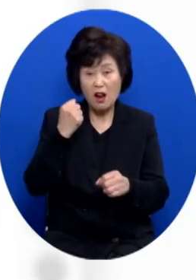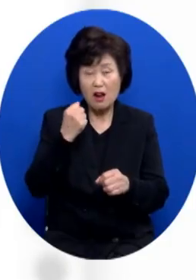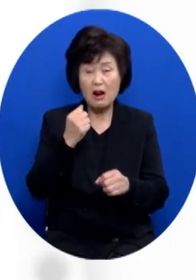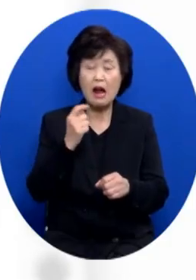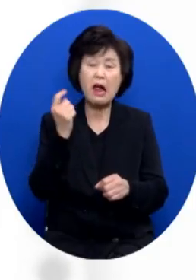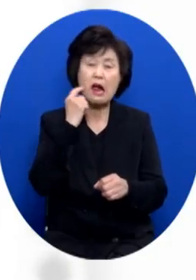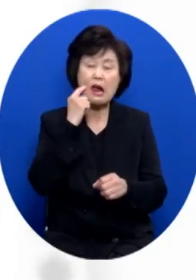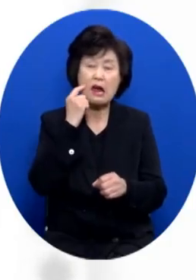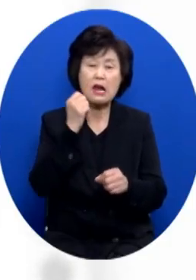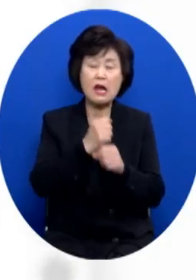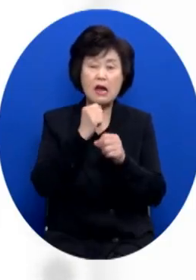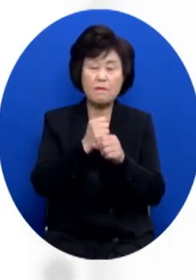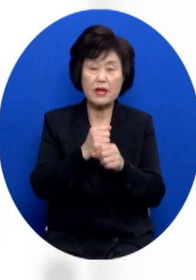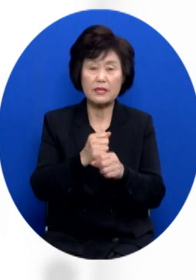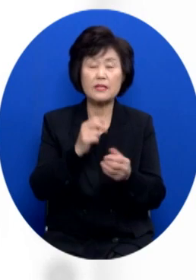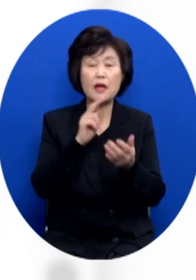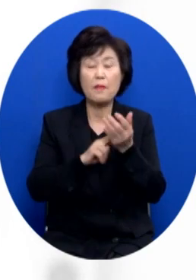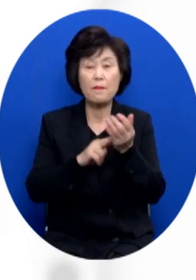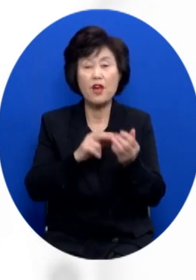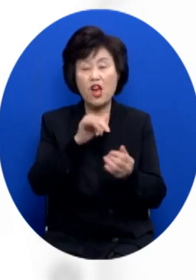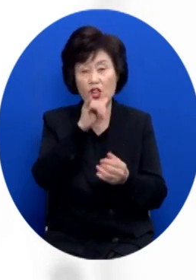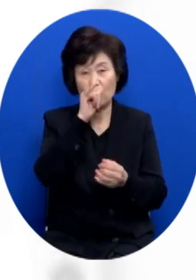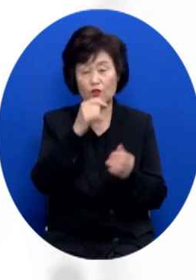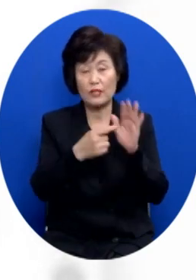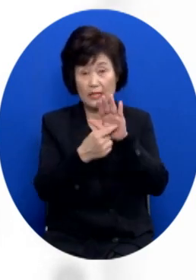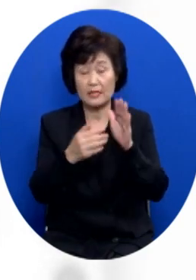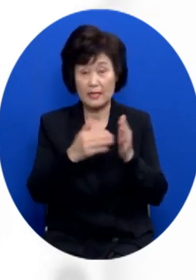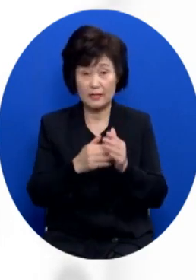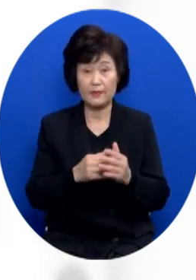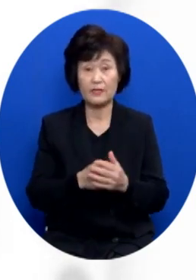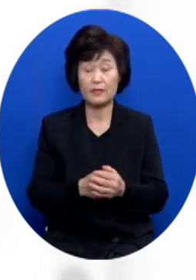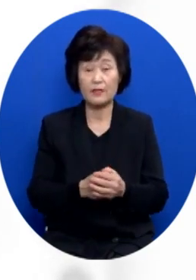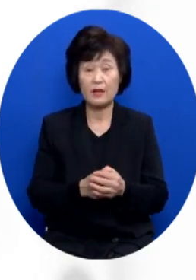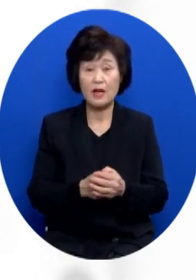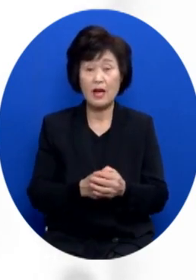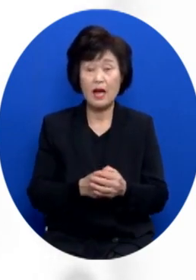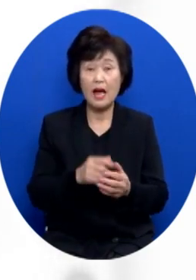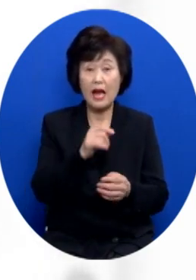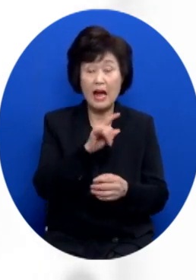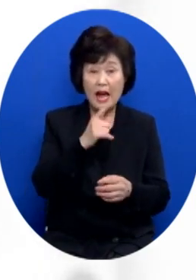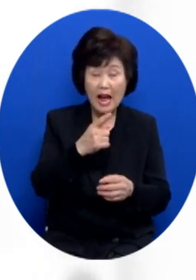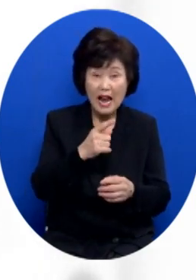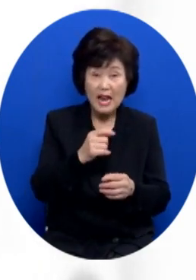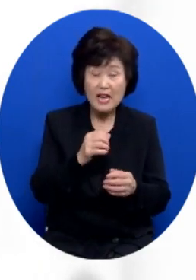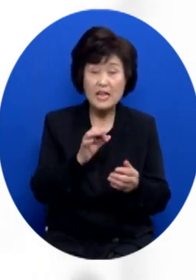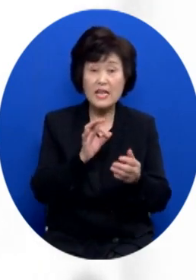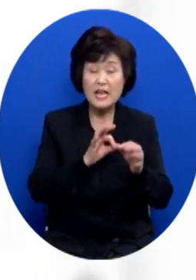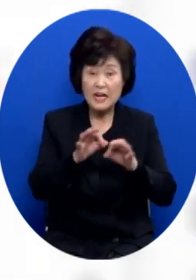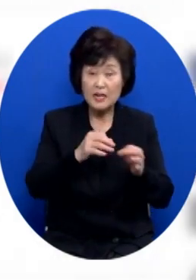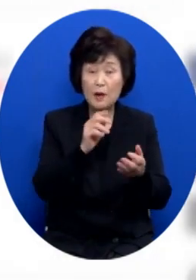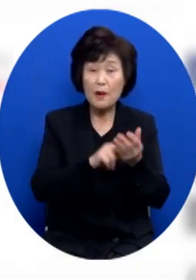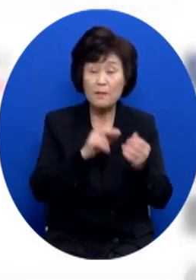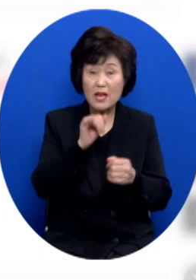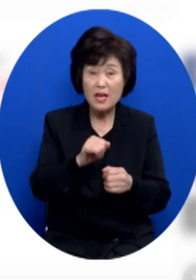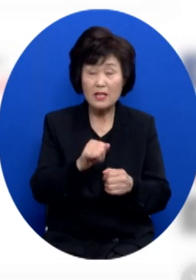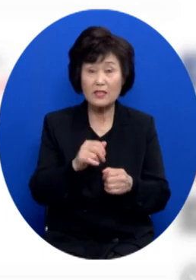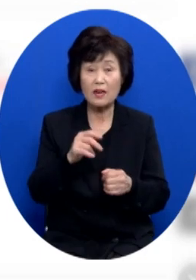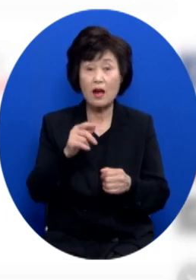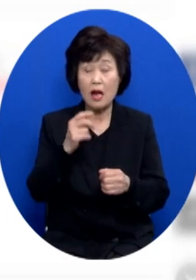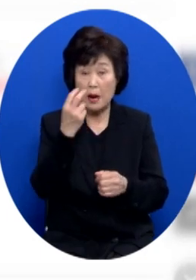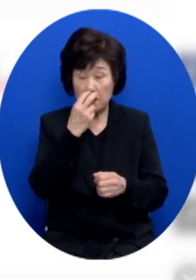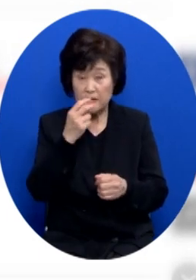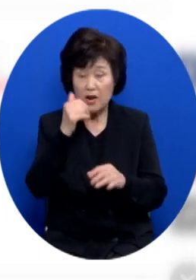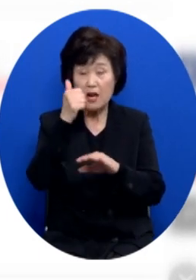있습니다 성신여자대학교 서영덕 교수 연구팀에 따르면 알리익스프레스에서 케이팝 스타를 검색한 결과